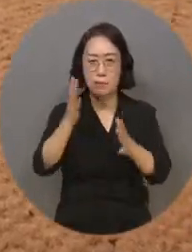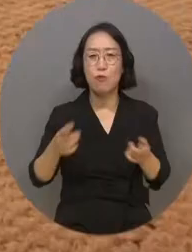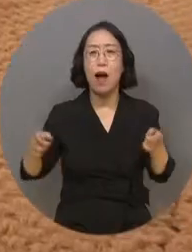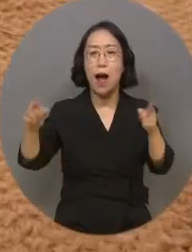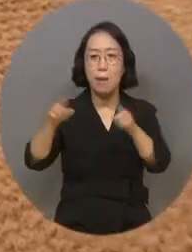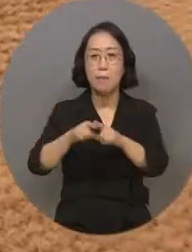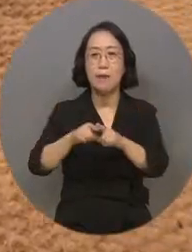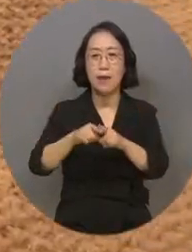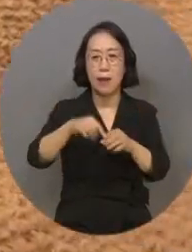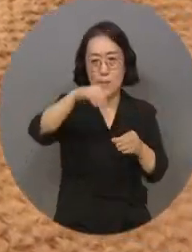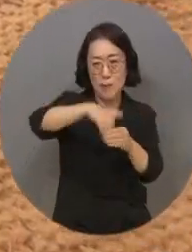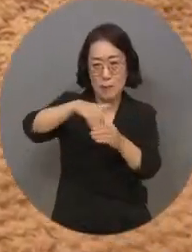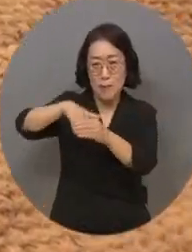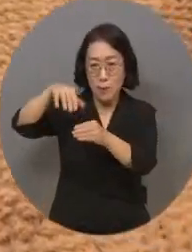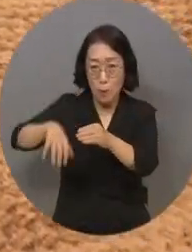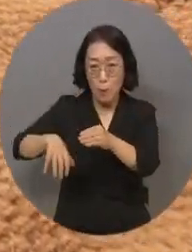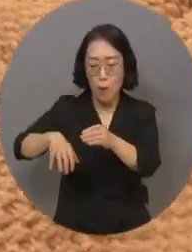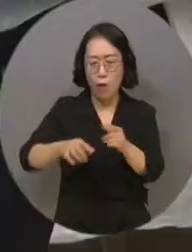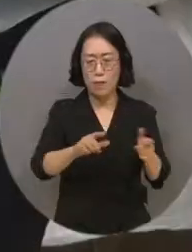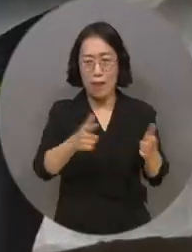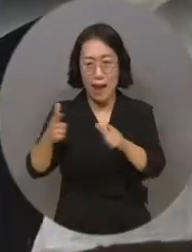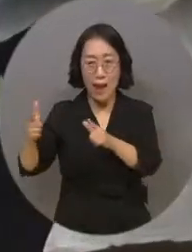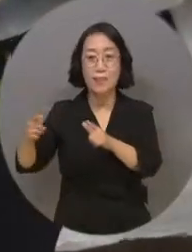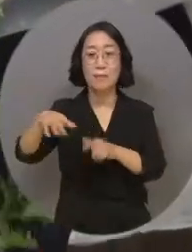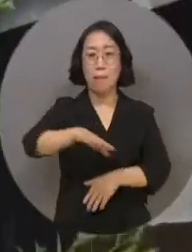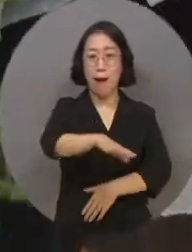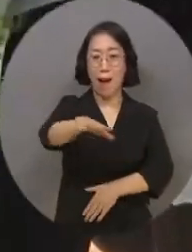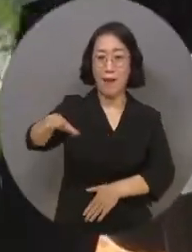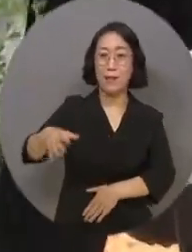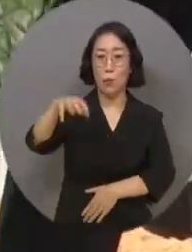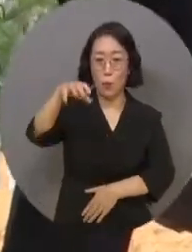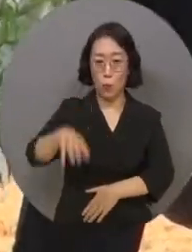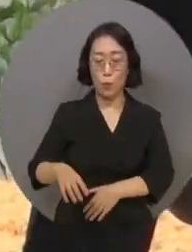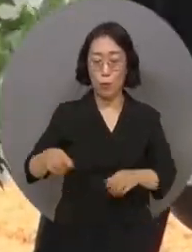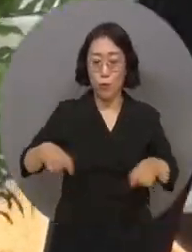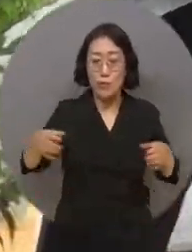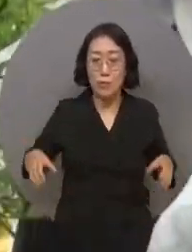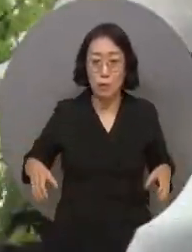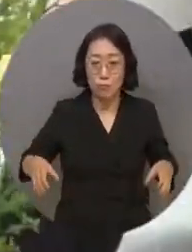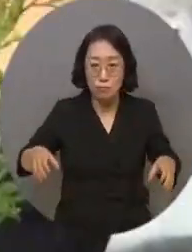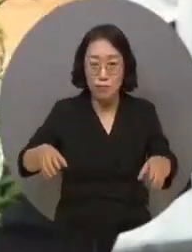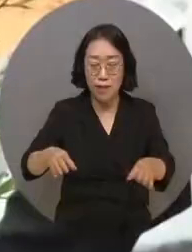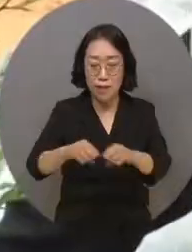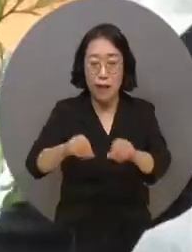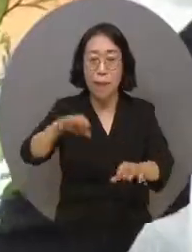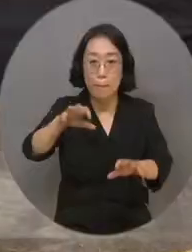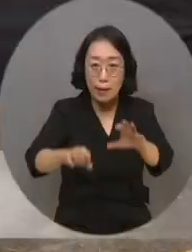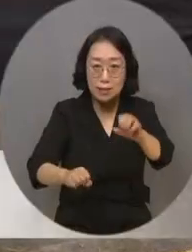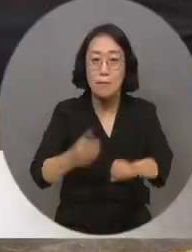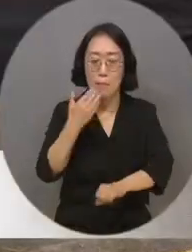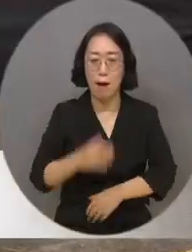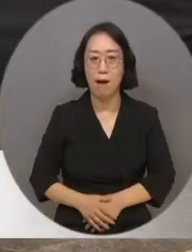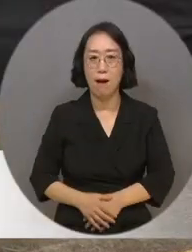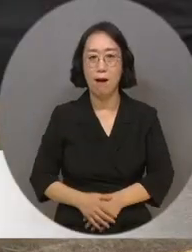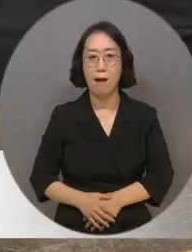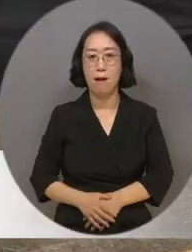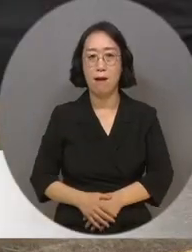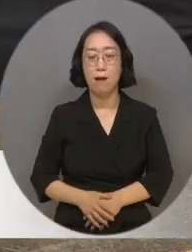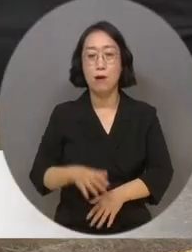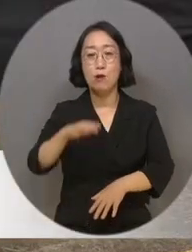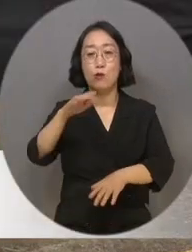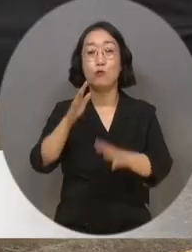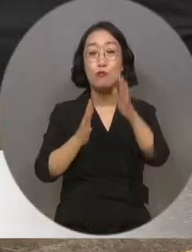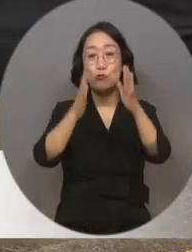살아가는 생명 다양성의 공간입니다. 휠체어를 탄 시민도 땅을 만질 수 있도록 조성되었습니다. 네, 숲밭 형태로